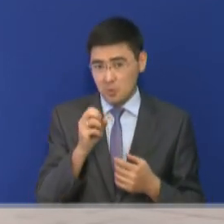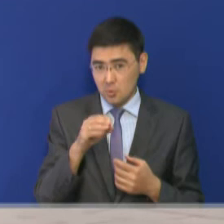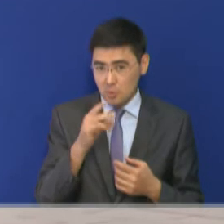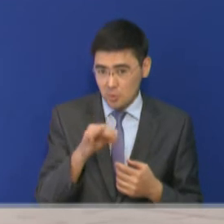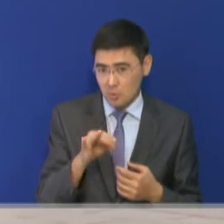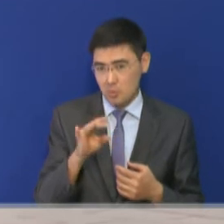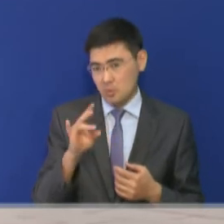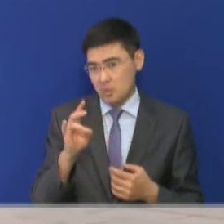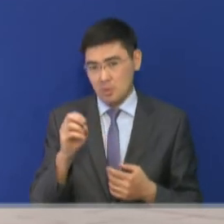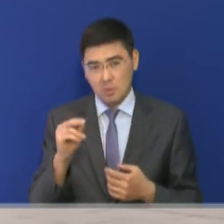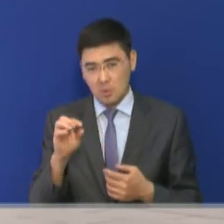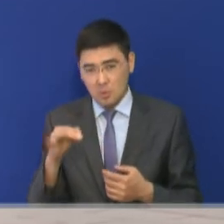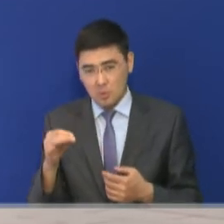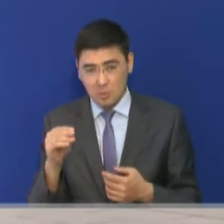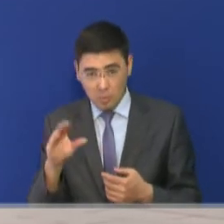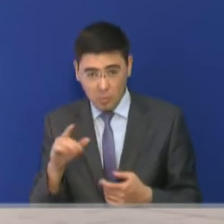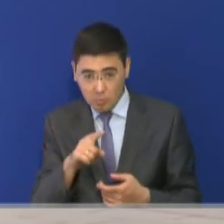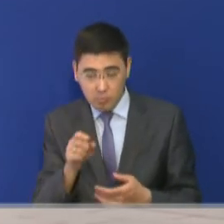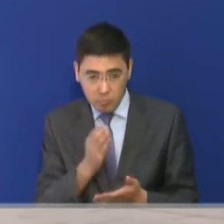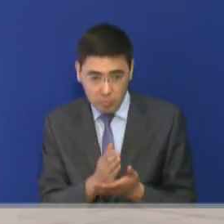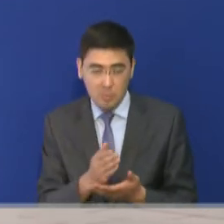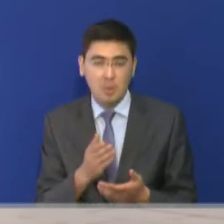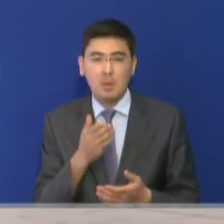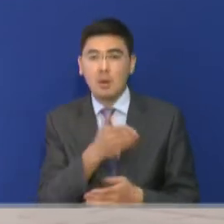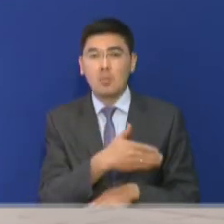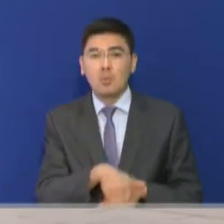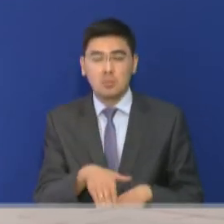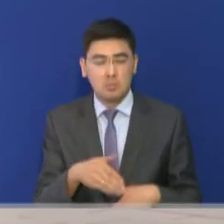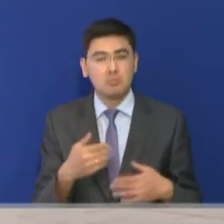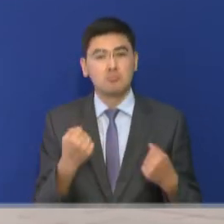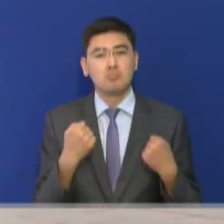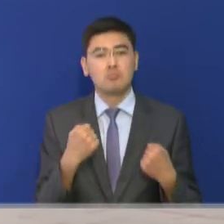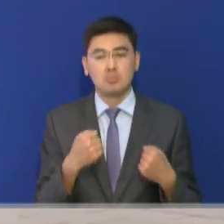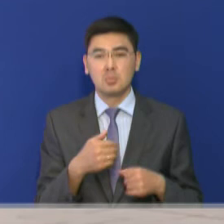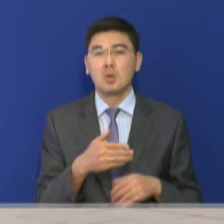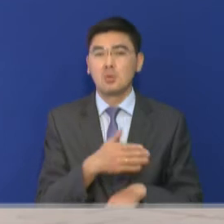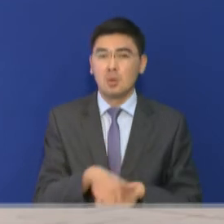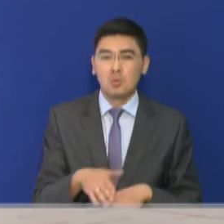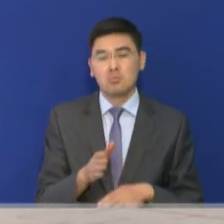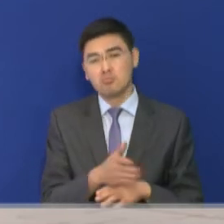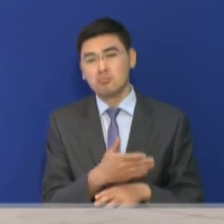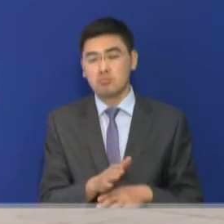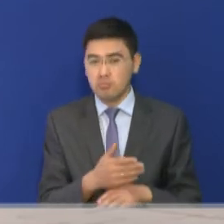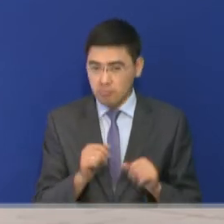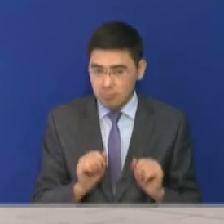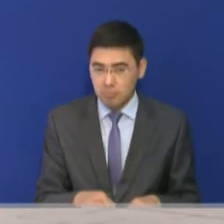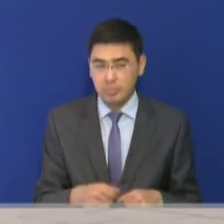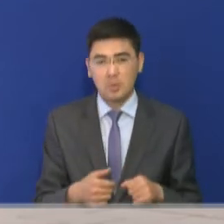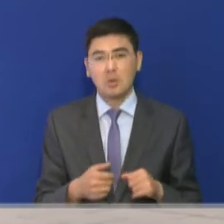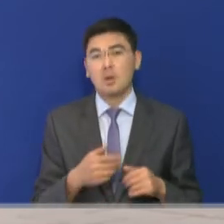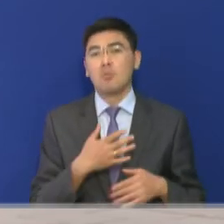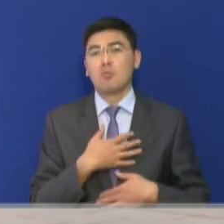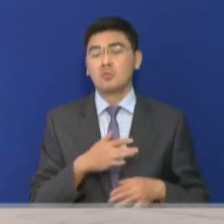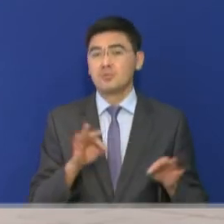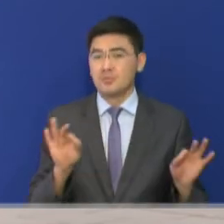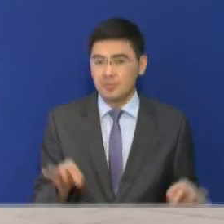үшін таза ауада серуендеудің пайдасы мол. Айтарым, аптасына 2 рет жаттығып тұрыңыз. Жиі жаттығуға денсаулығыңызға мүмкіндік берсе,